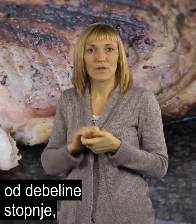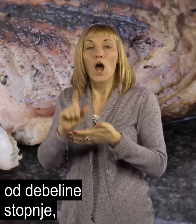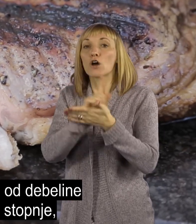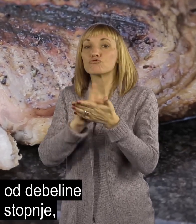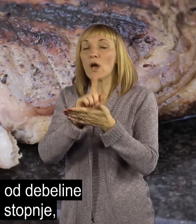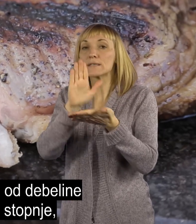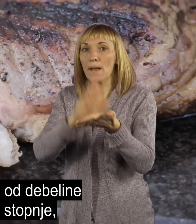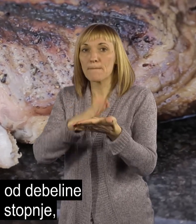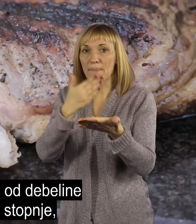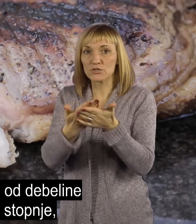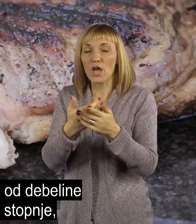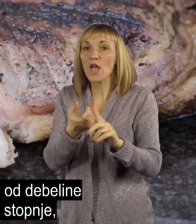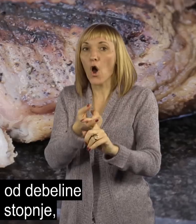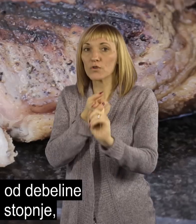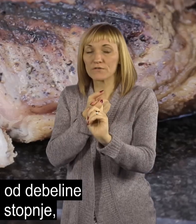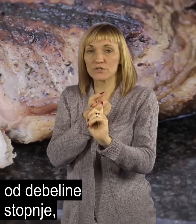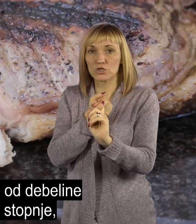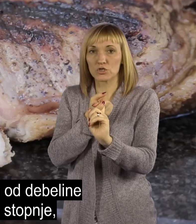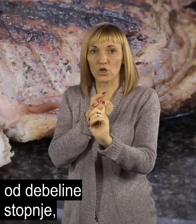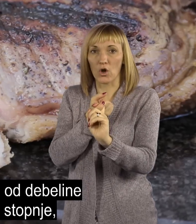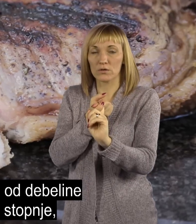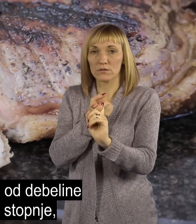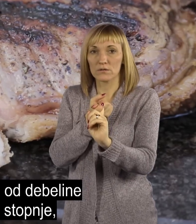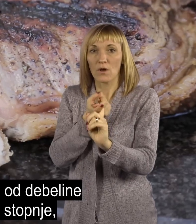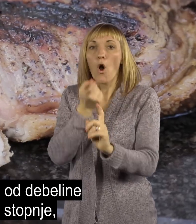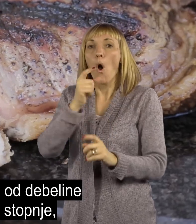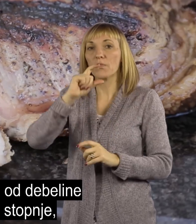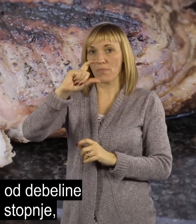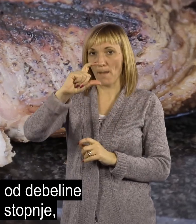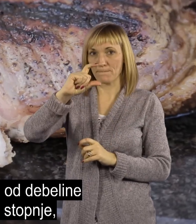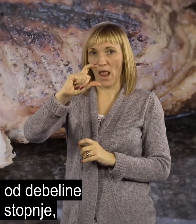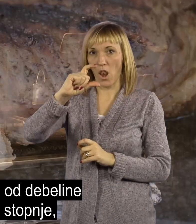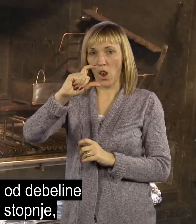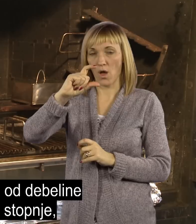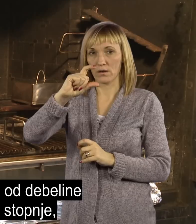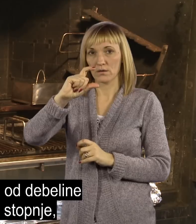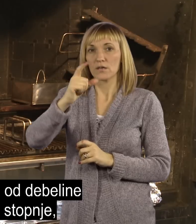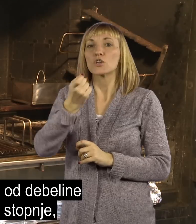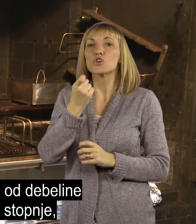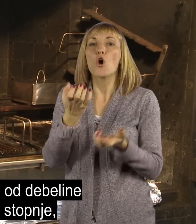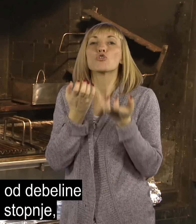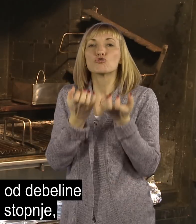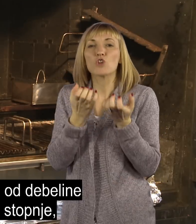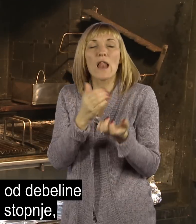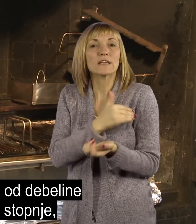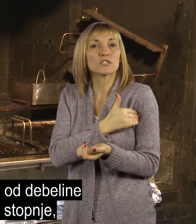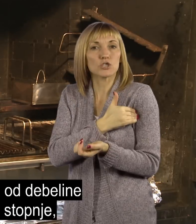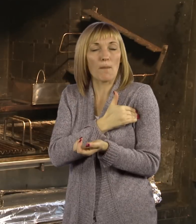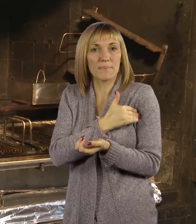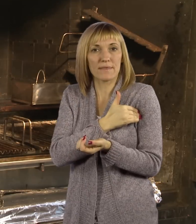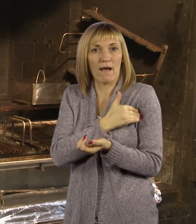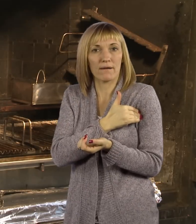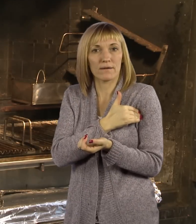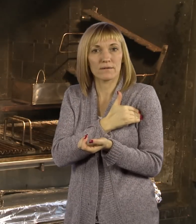Čas pečenja je odvisen od debeline steka in od želene stopnje,